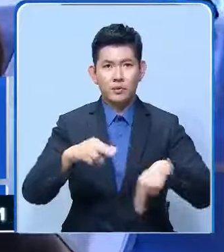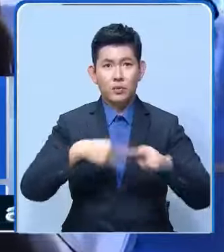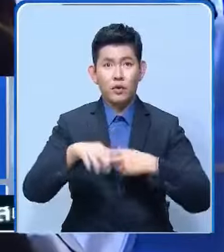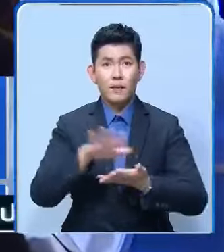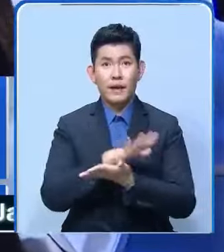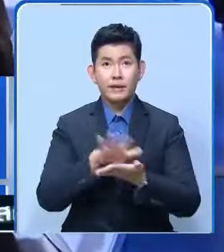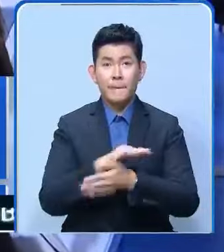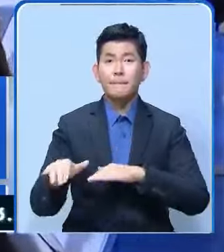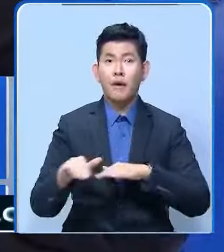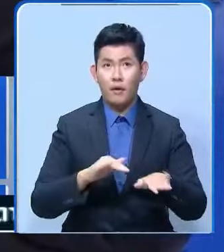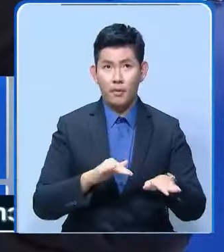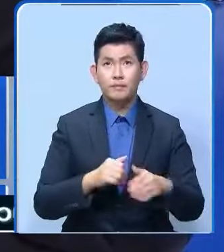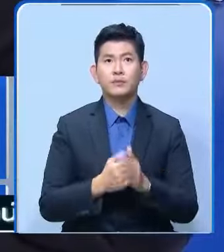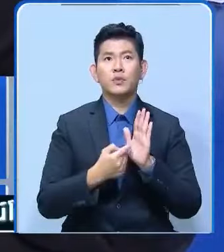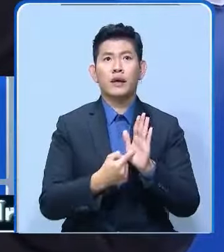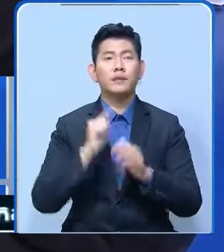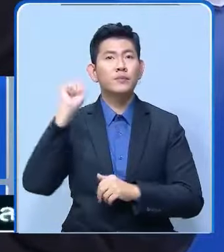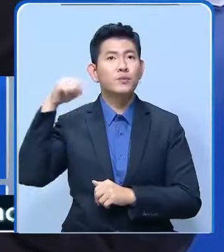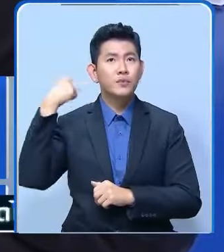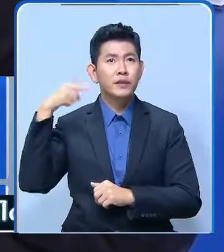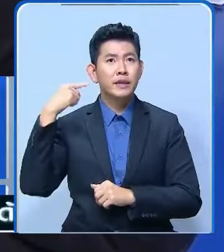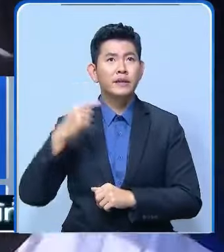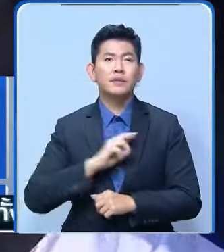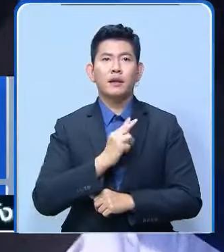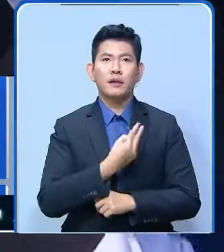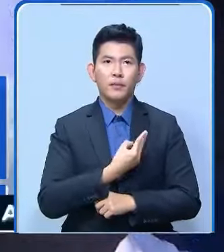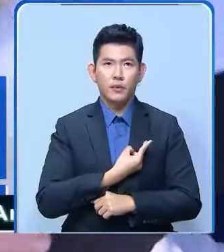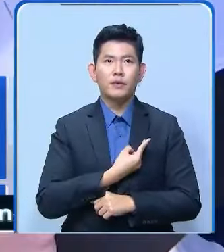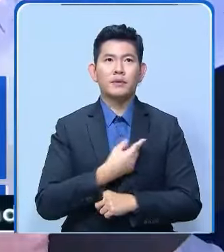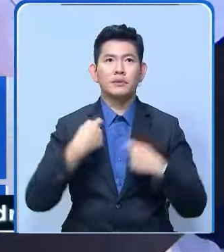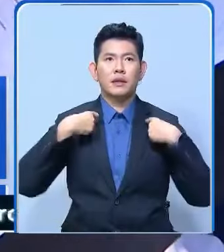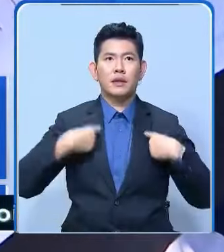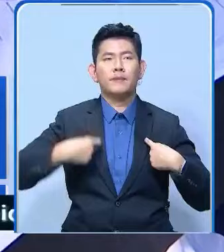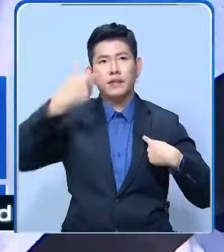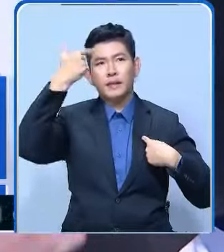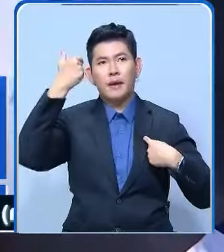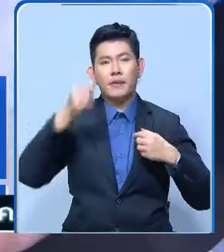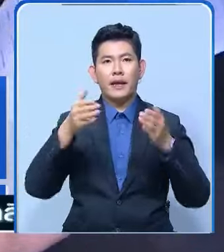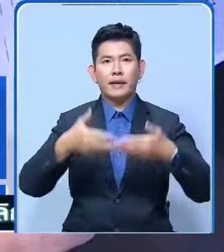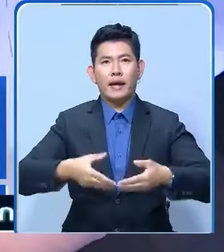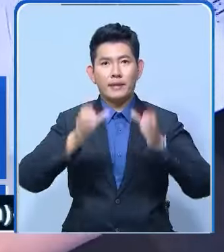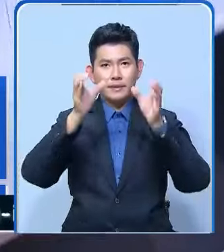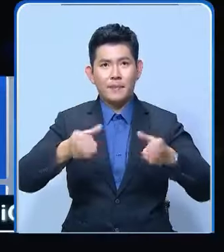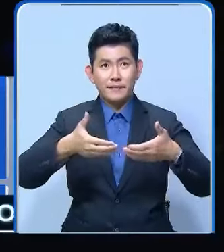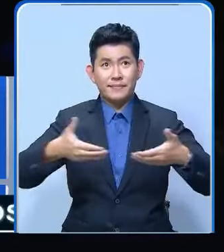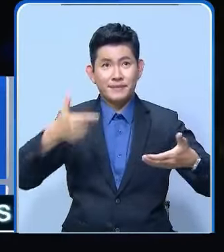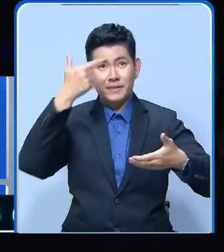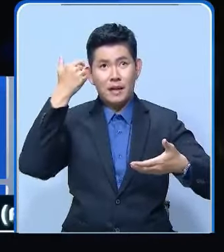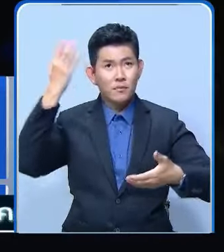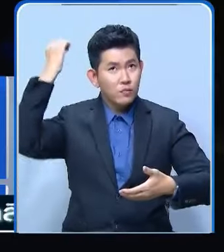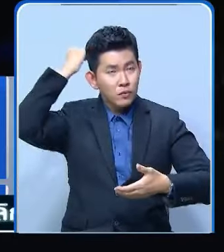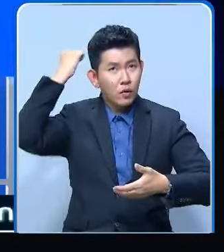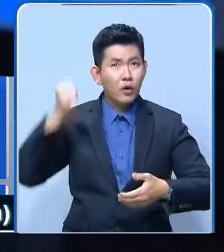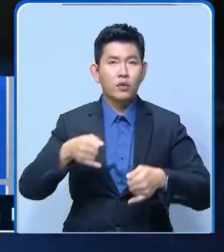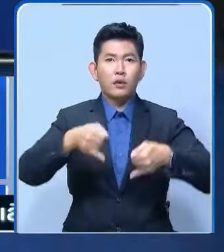เตรียมตัวให้พร้อมเช่นผู้หญิง trans women สวมเสื้อกล้ามสีดำกางเกงขาสั้นดำรวบผมไปด้านหลังสวมรองเท้าส้นสู